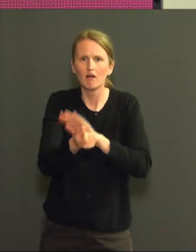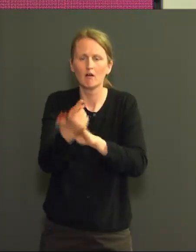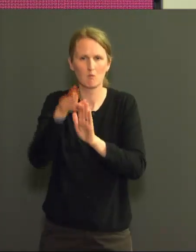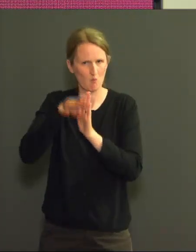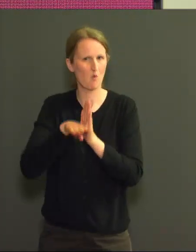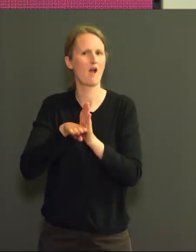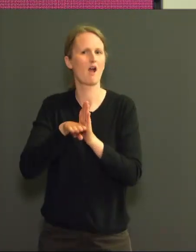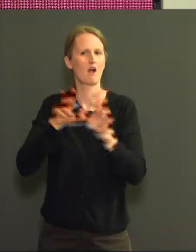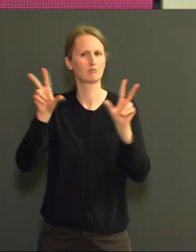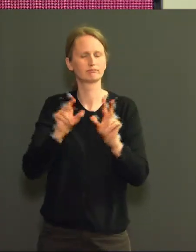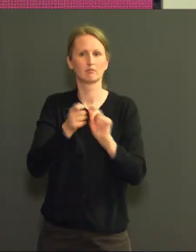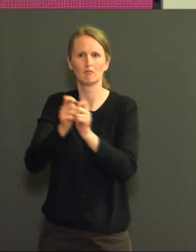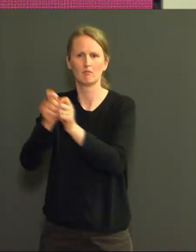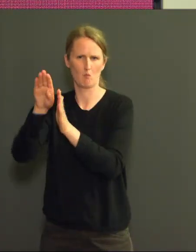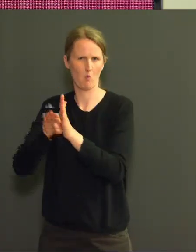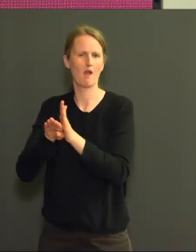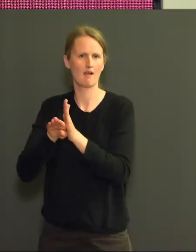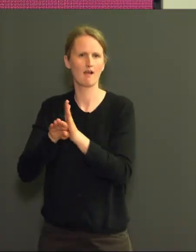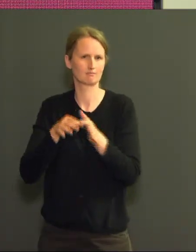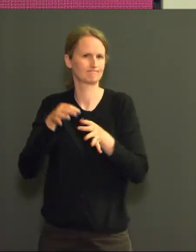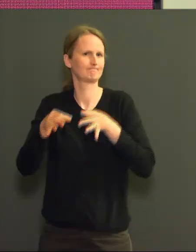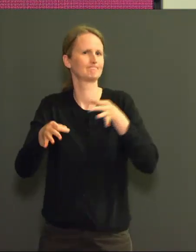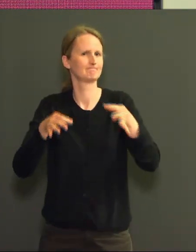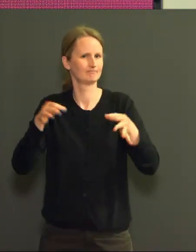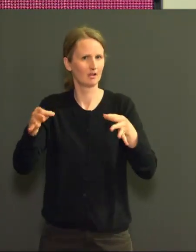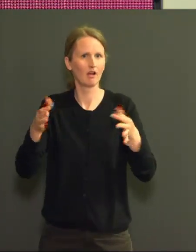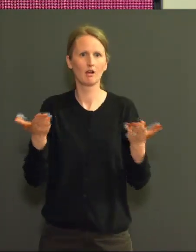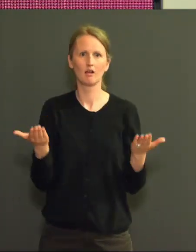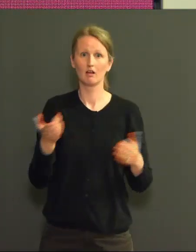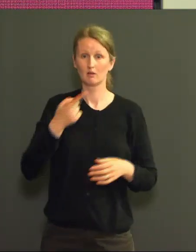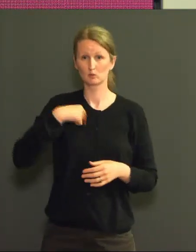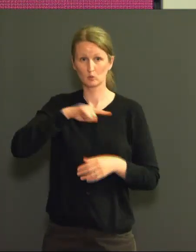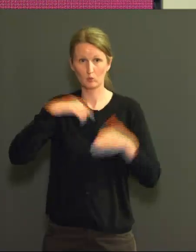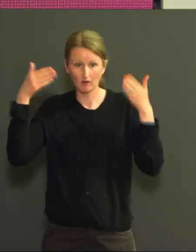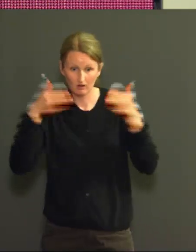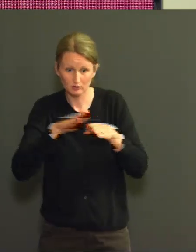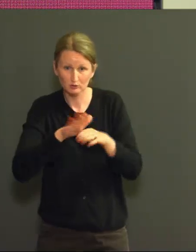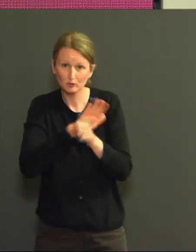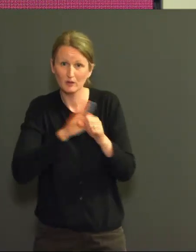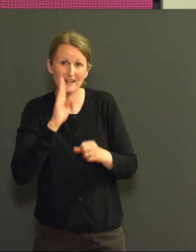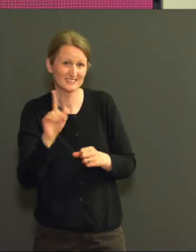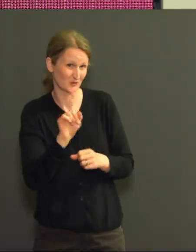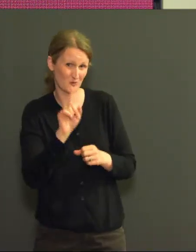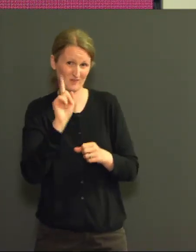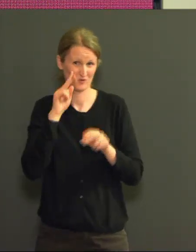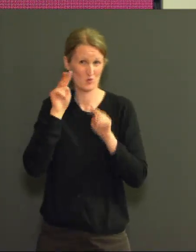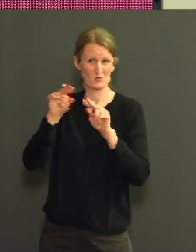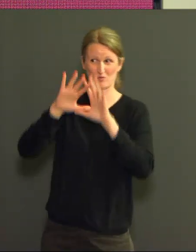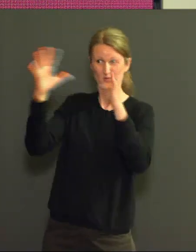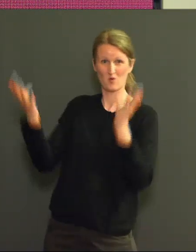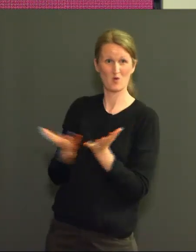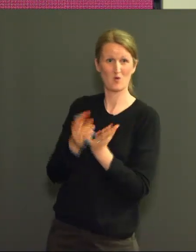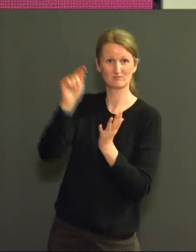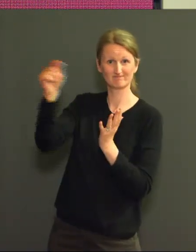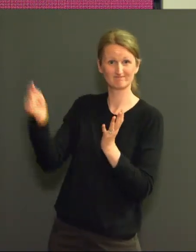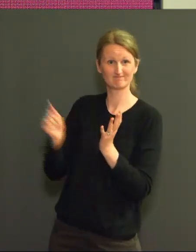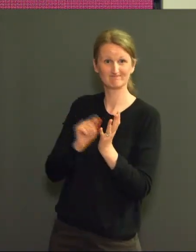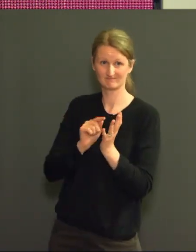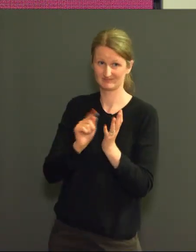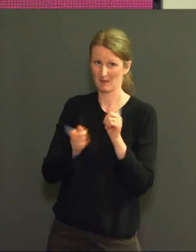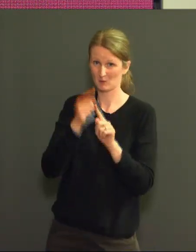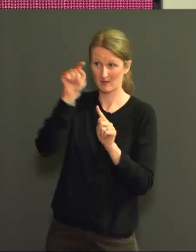pas un point purement belge, mais un point mondial, et que la diffusion du vaccin de par le monde est quelque chose d'important et qui est loin d'être un